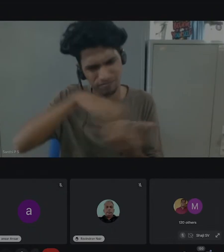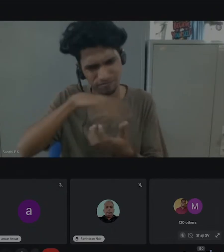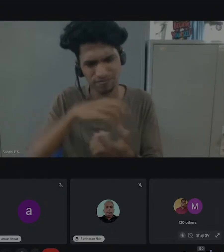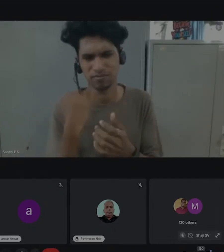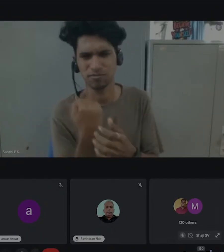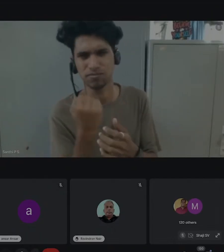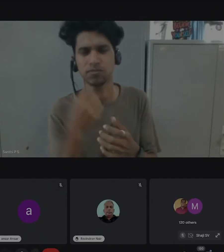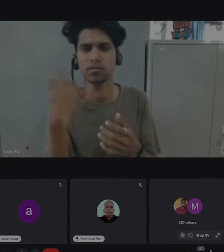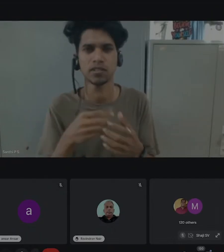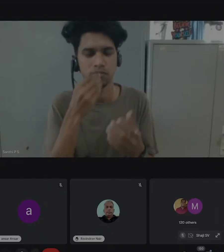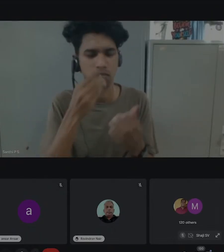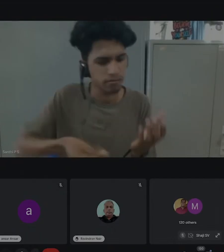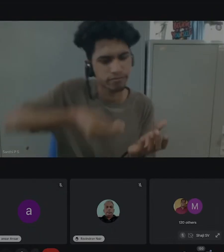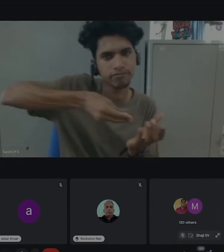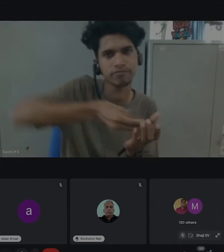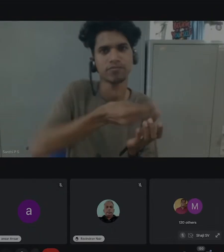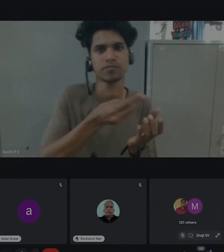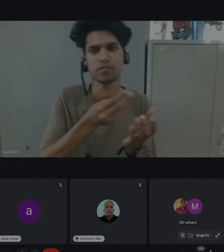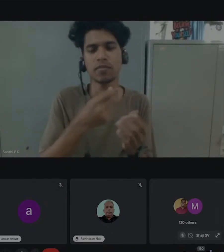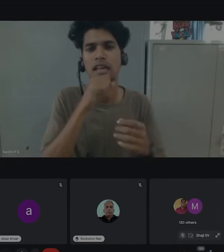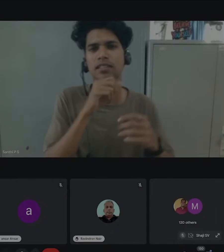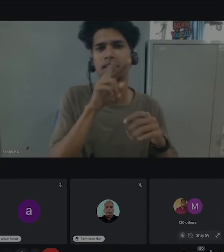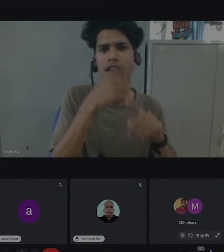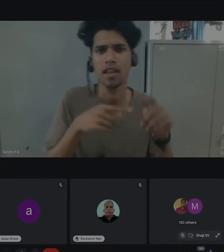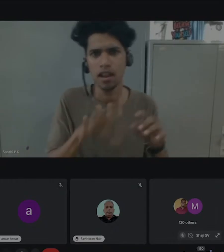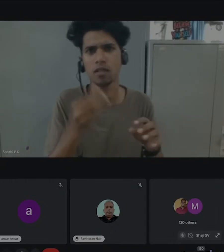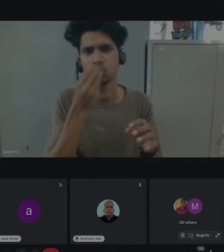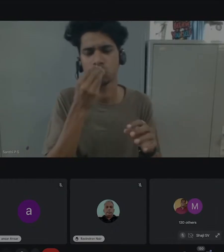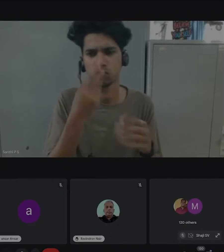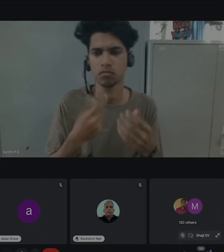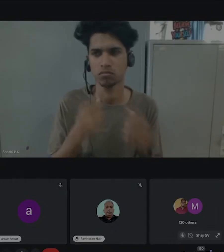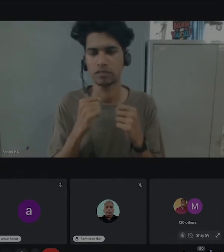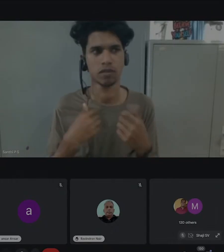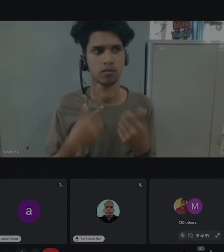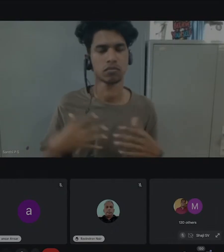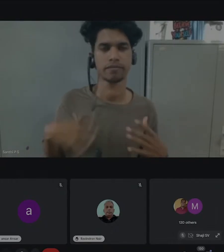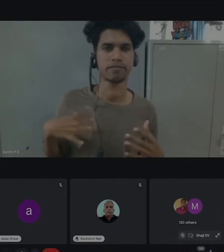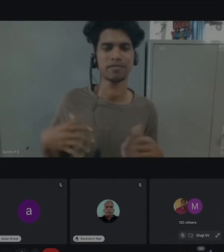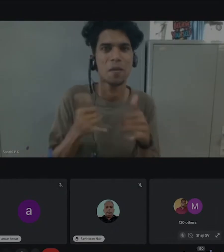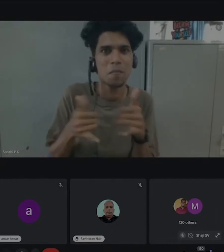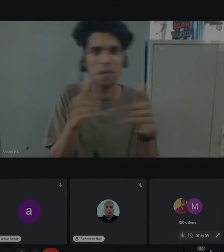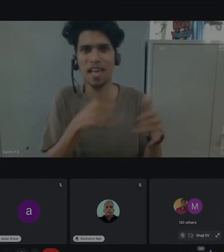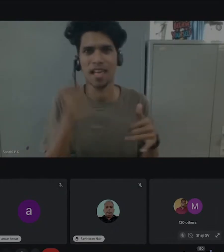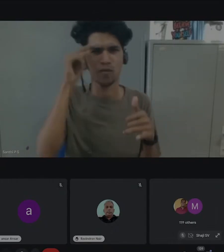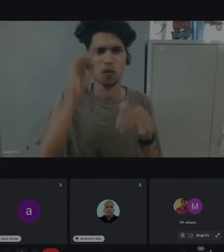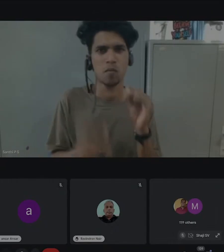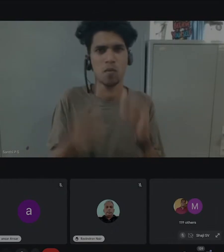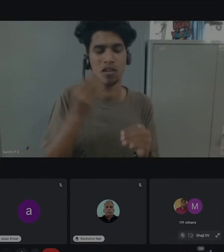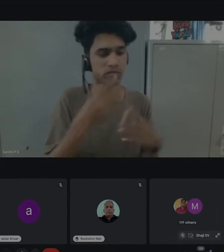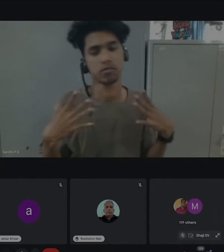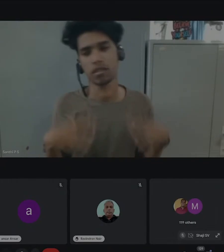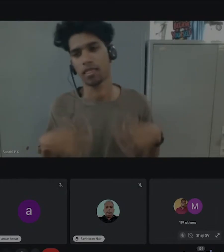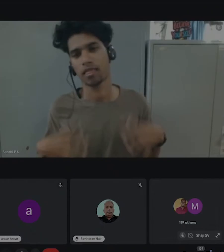ഒരു 2-2.5 വയസ്സൊക്കെ ആകുമ്പോൾ കുട്ടികൾ ഭക്ഷണം കഴിക്കാൻ ബുദ്ധിമുട്ടെല്ലാം കാണിച്ചു കൊടുക്കും. കാര്യം അവരുടെ കളിപ്രായത്തിലേക്ക് എത്തിക്കഴിയും. അപ്പൊ അവരെ ഒത്തിരി ഭക്ഷണം കഴിക്കാൻ